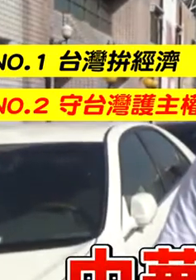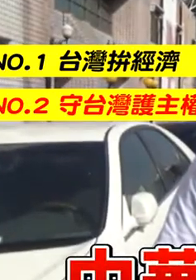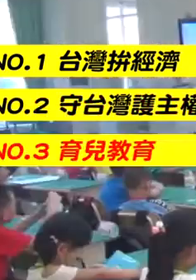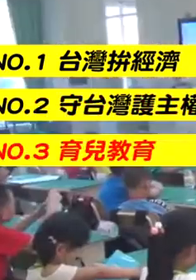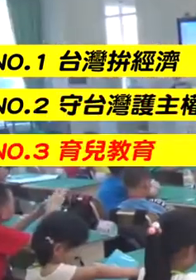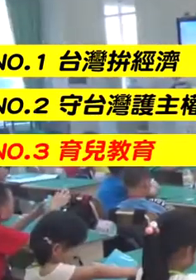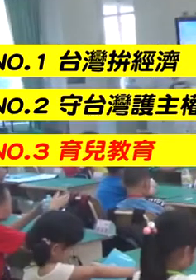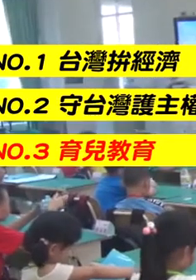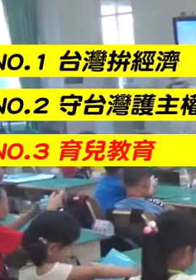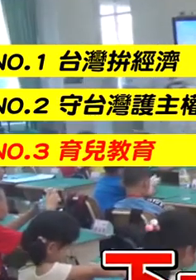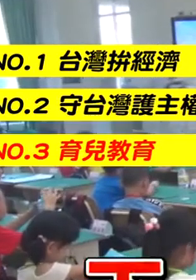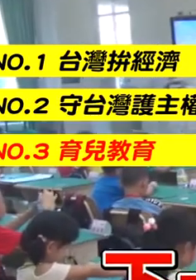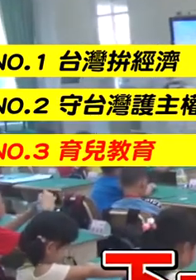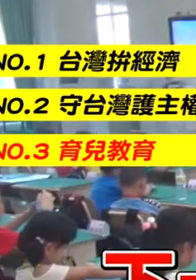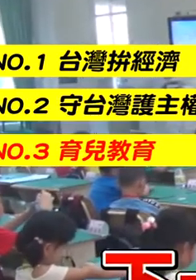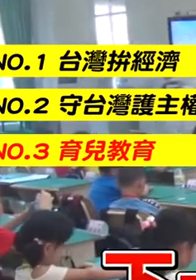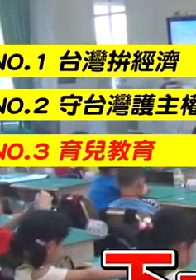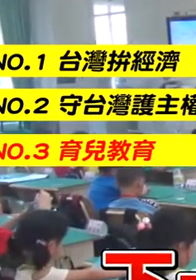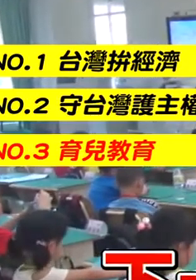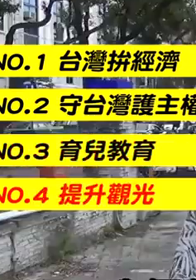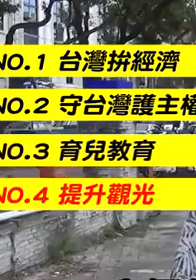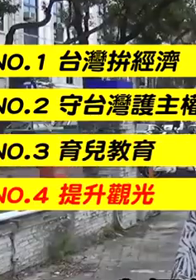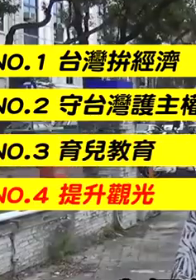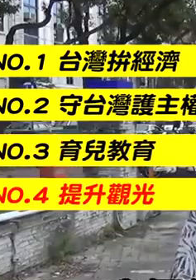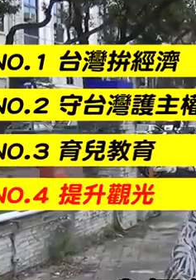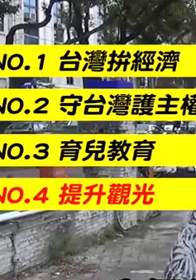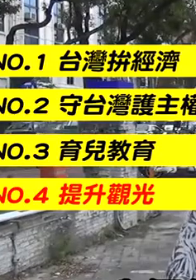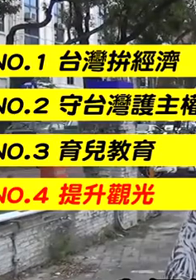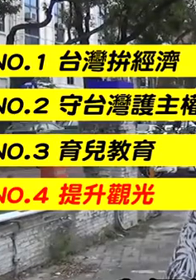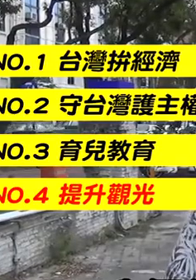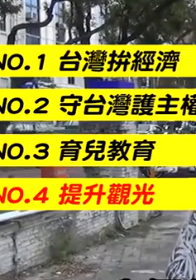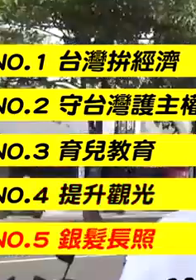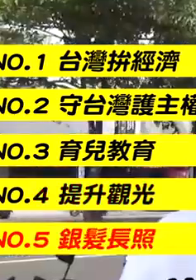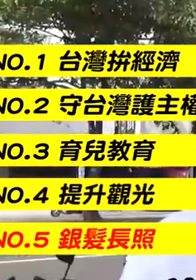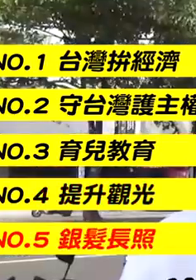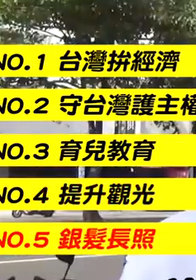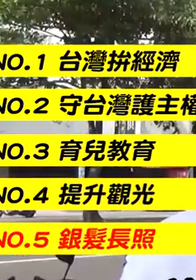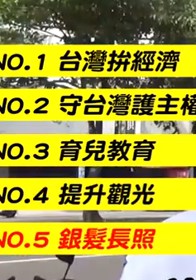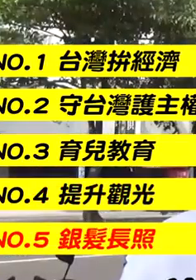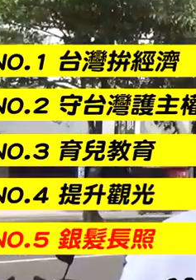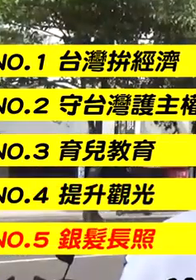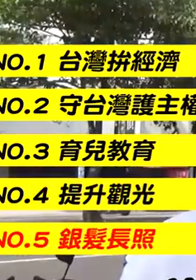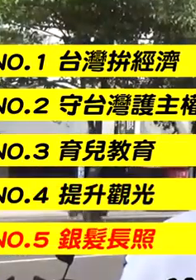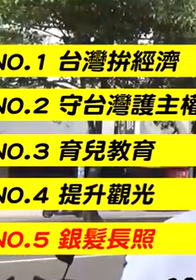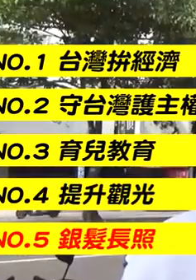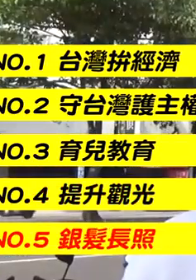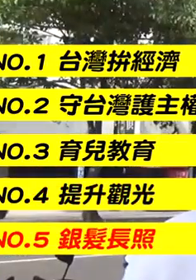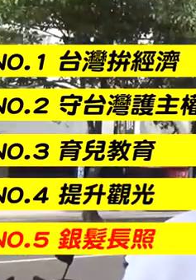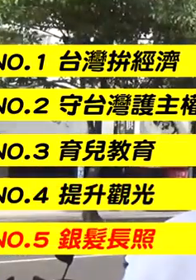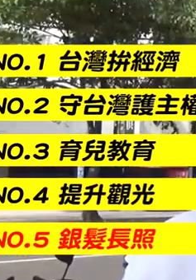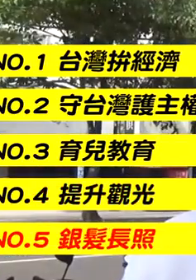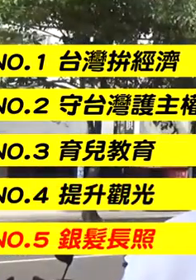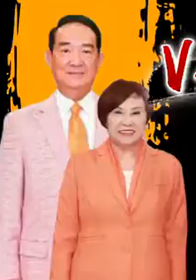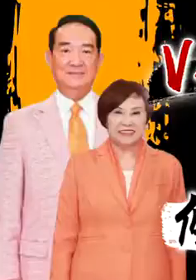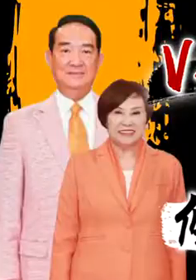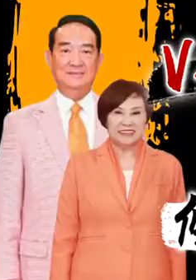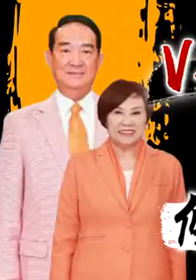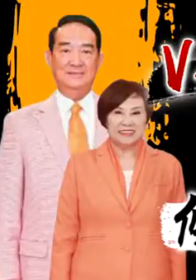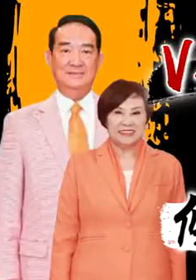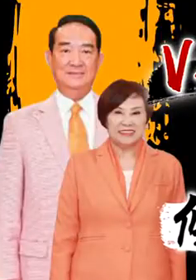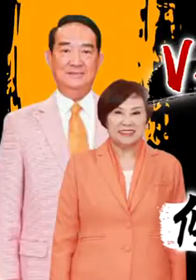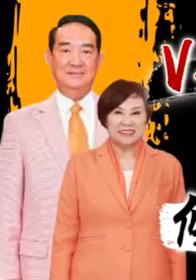国的主权， 规划我们的下一代的教育。 你的功课真的都很少， 在社会福利上面多加强，特别是长照。